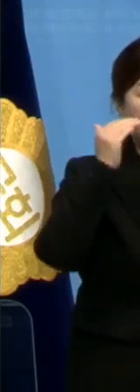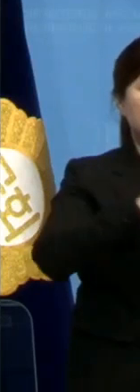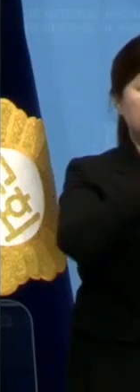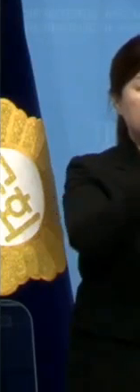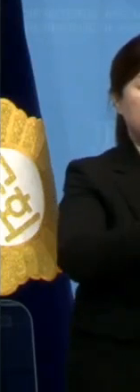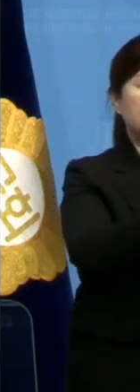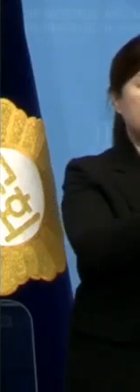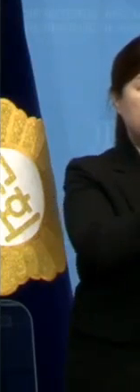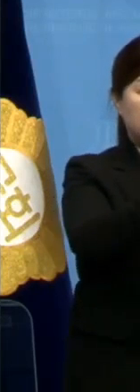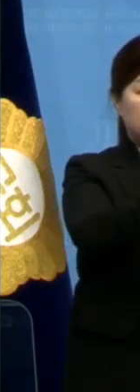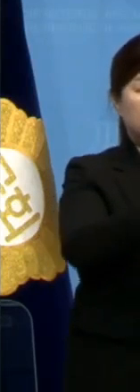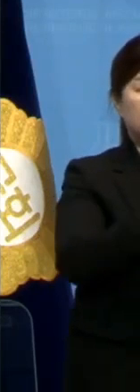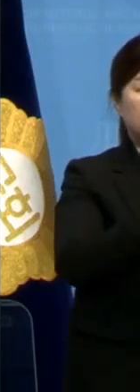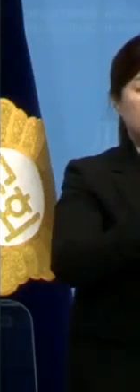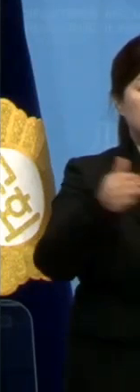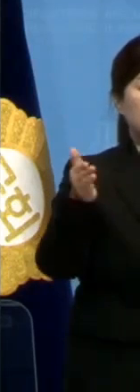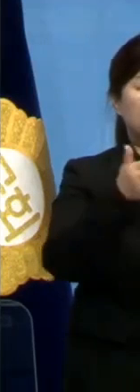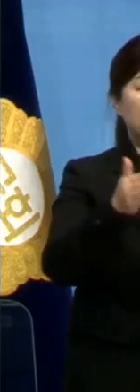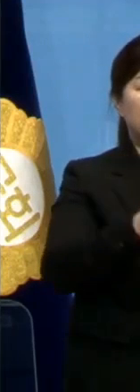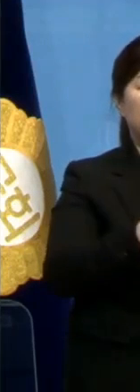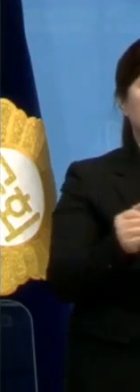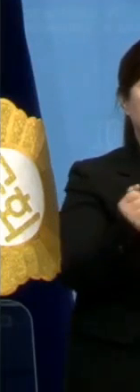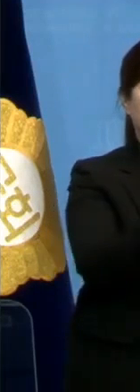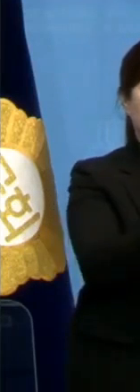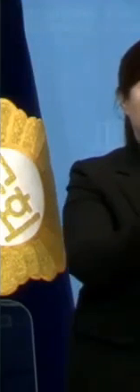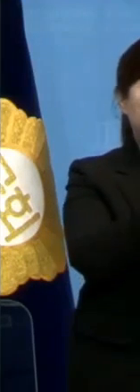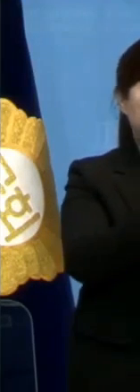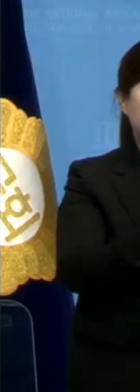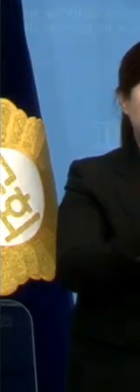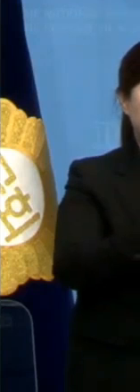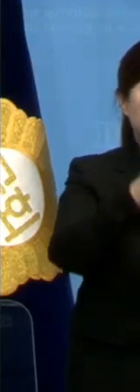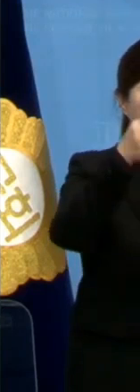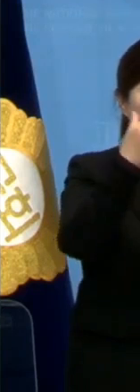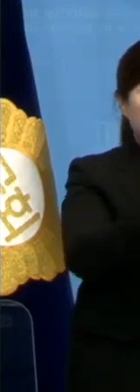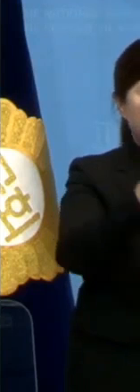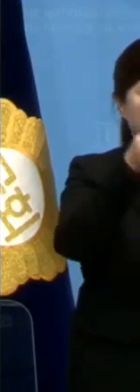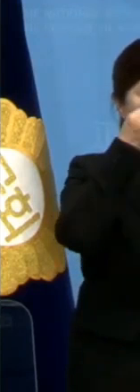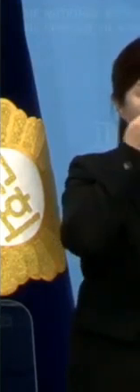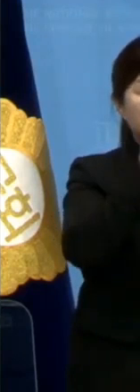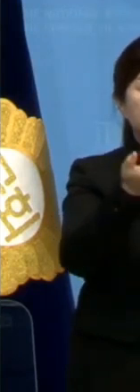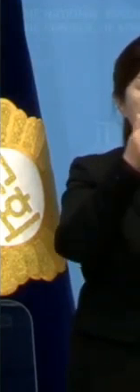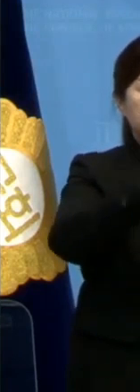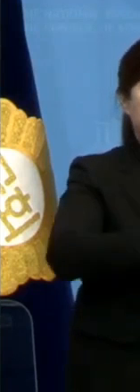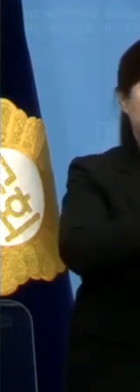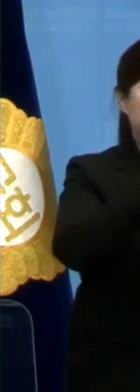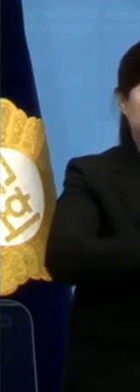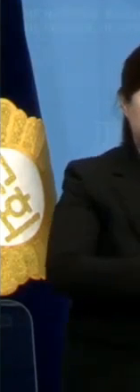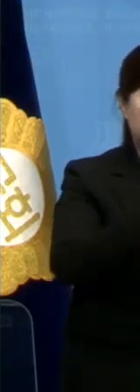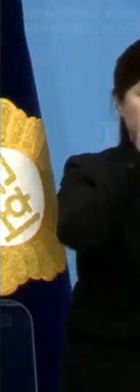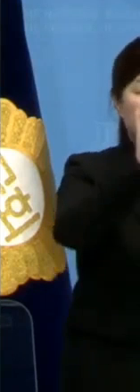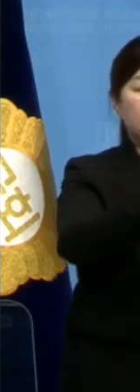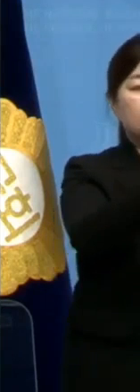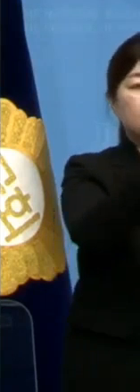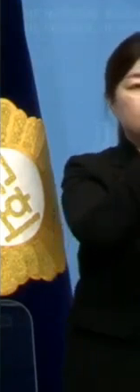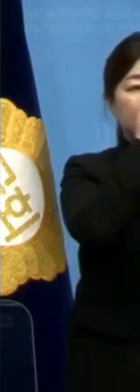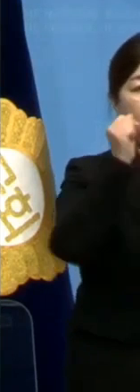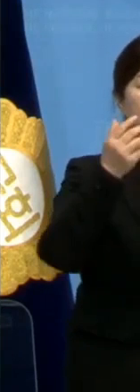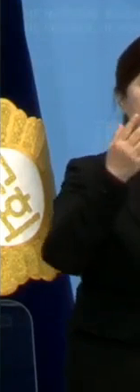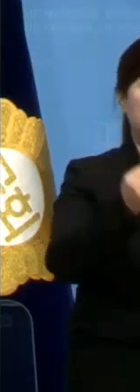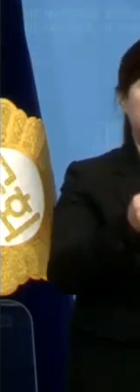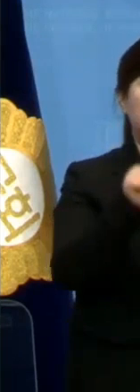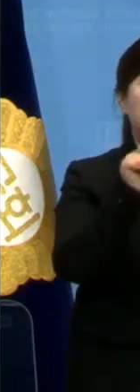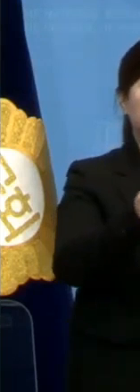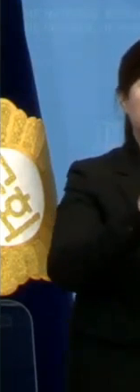세계 최고 수준의 방역 모델로 떠오르고는 있지만 또 내부적으로 보면 여러 가지로 부족한 점이 있는 것도 사실입니다. 이런